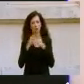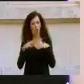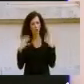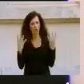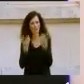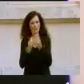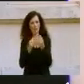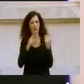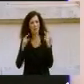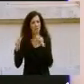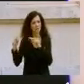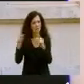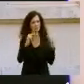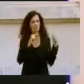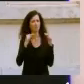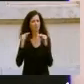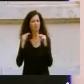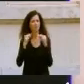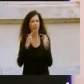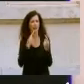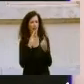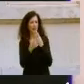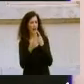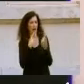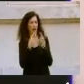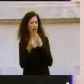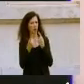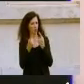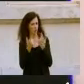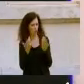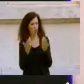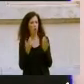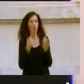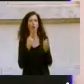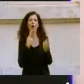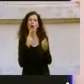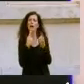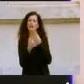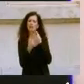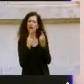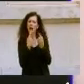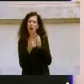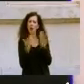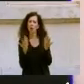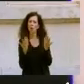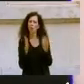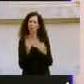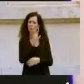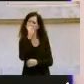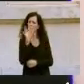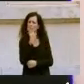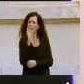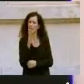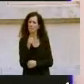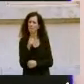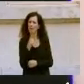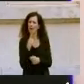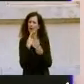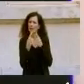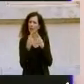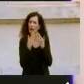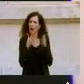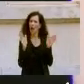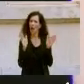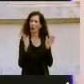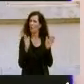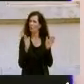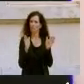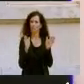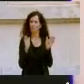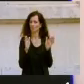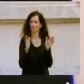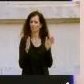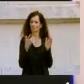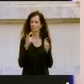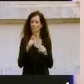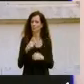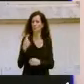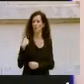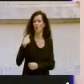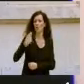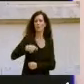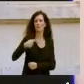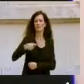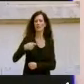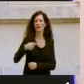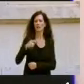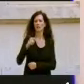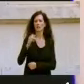di dialogo non sembrano esserci del tutto se pensiamo che qualche giorno fa per esempio il presidente di confindustria e bonomi